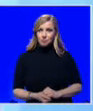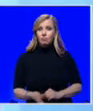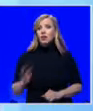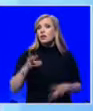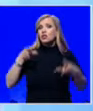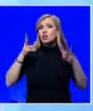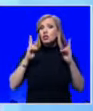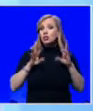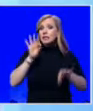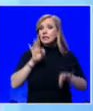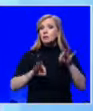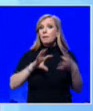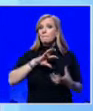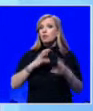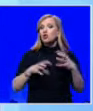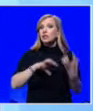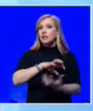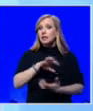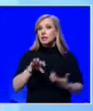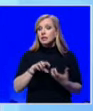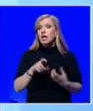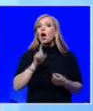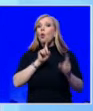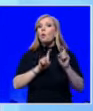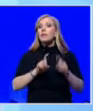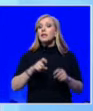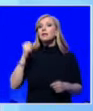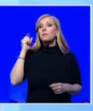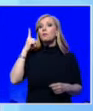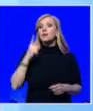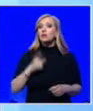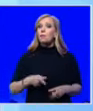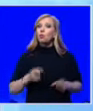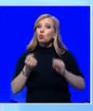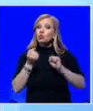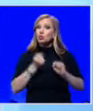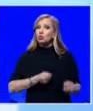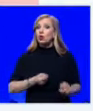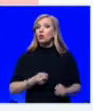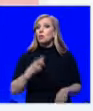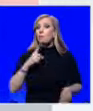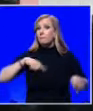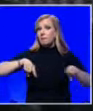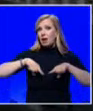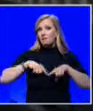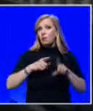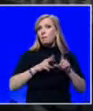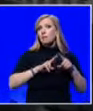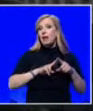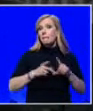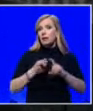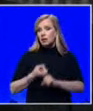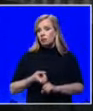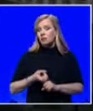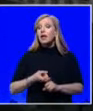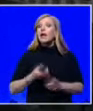Ще решат ли изборите политическата криза? Коментар на професора по конституционно право Пламен Киров. И още, икономиката